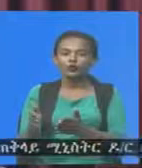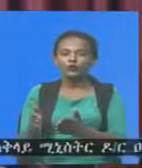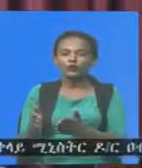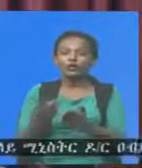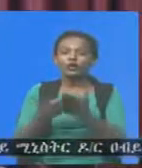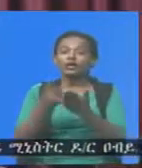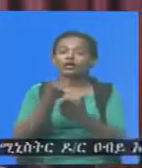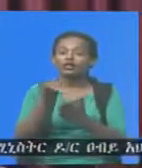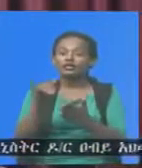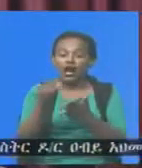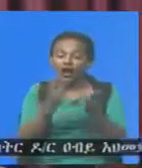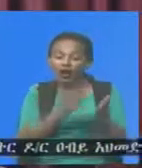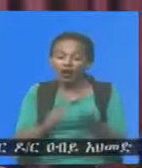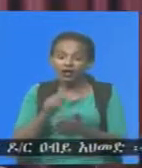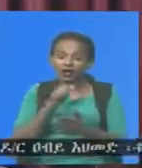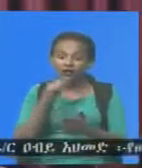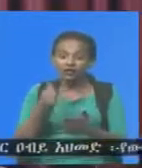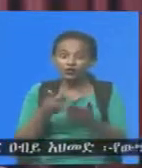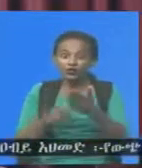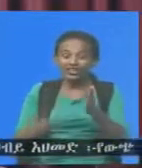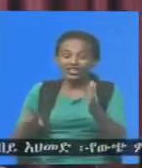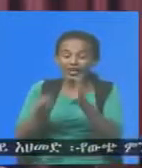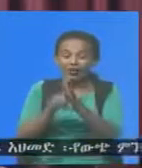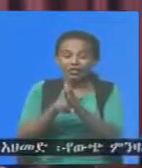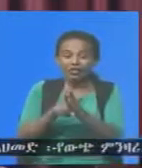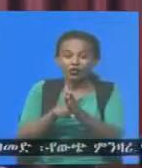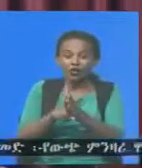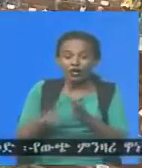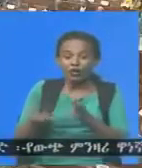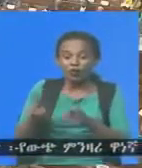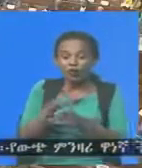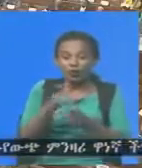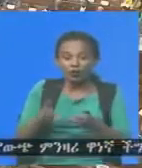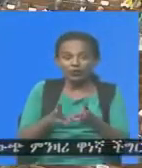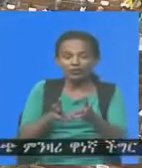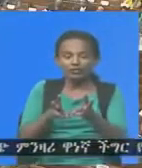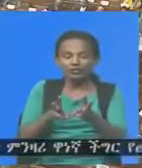እንደዛ ካላደረጀነው ይህ ህገ መንግስታዊ በሆነ መንገድ ተቋም ፈጥራል ማለት ነው።